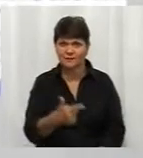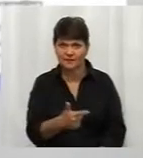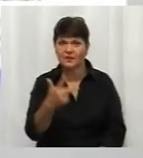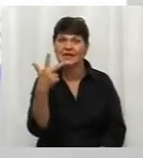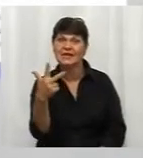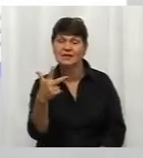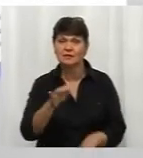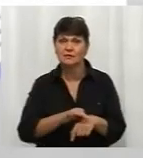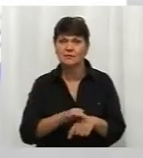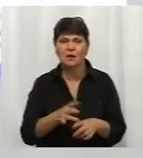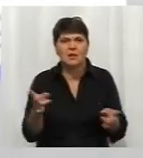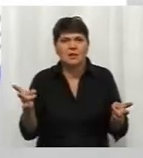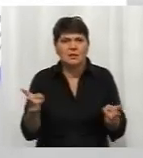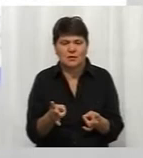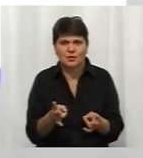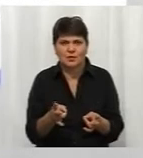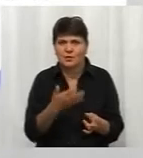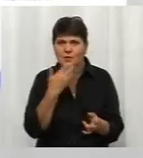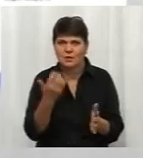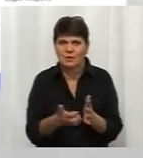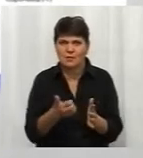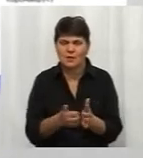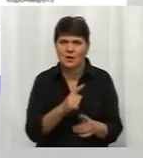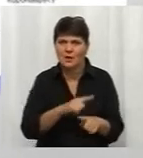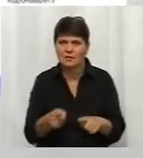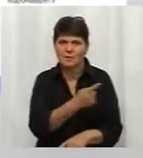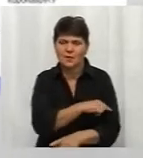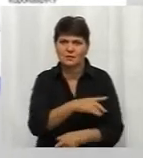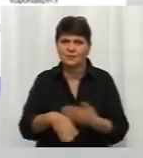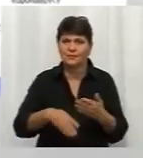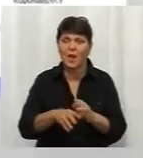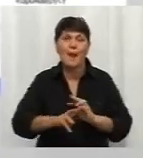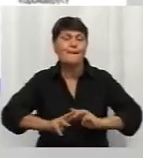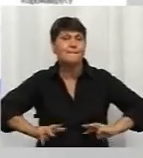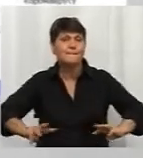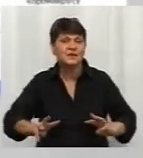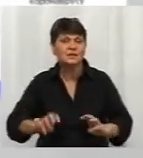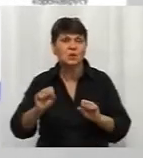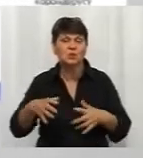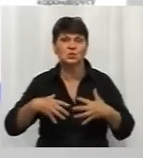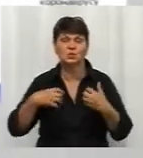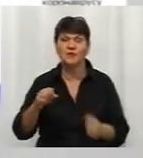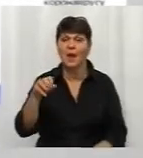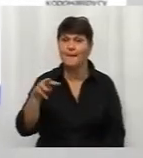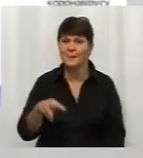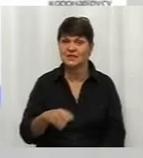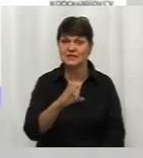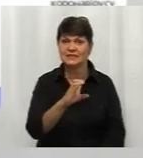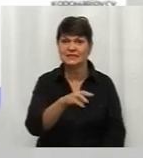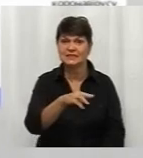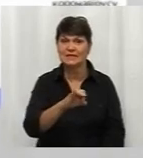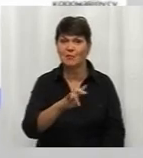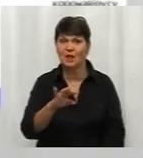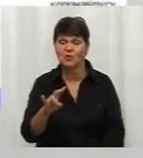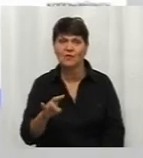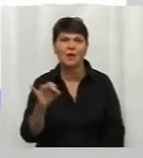пацієнтів не отримують необхідну екстрену медичну допомогу. Міністр охорони здоров'я Максим Степанов та заступниця міністра Ірина Садов'як